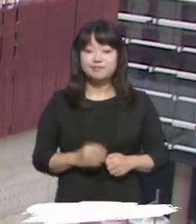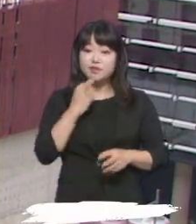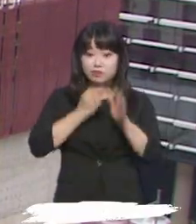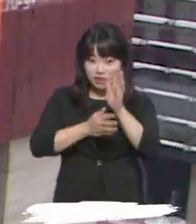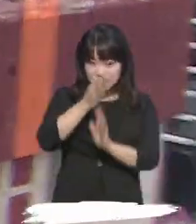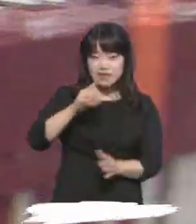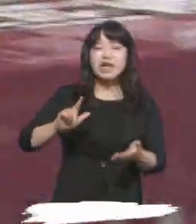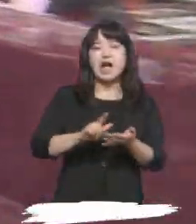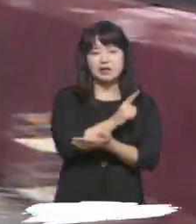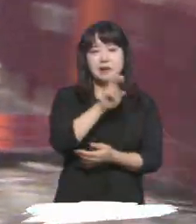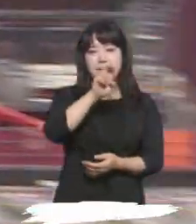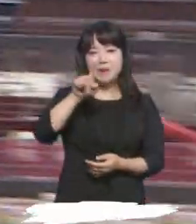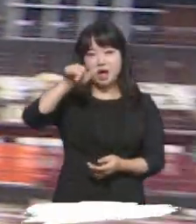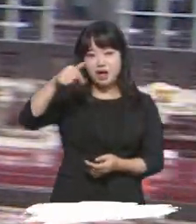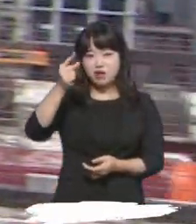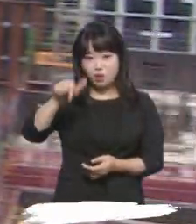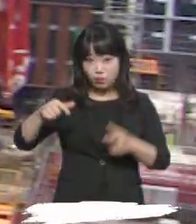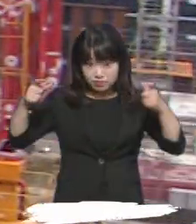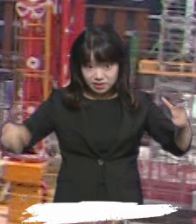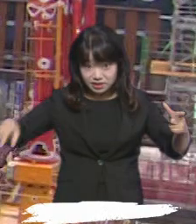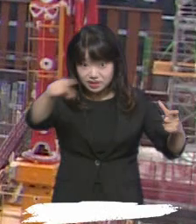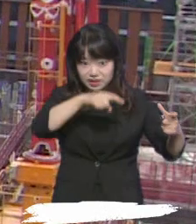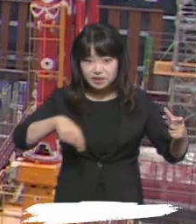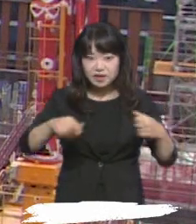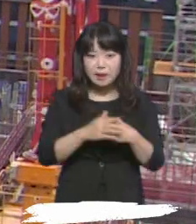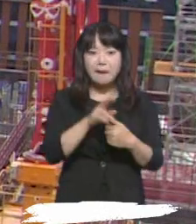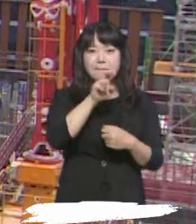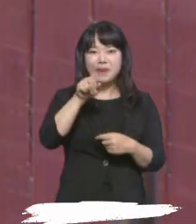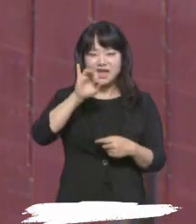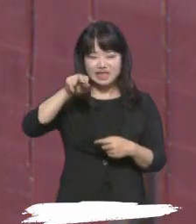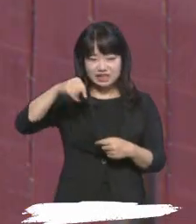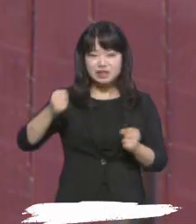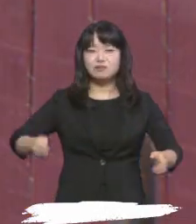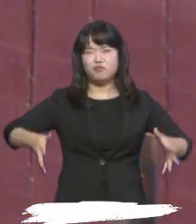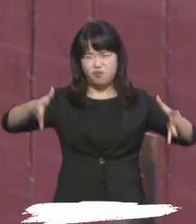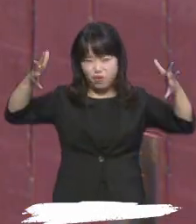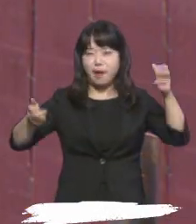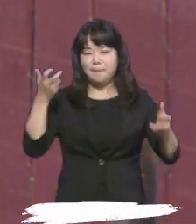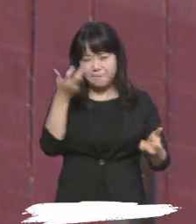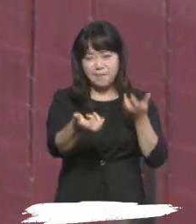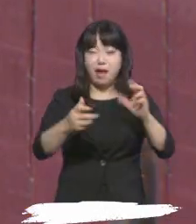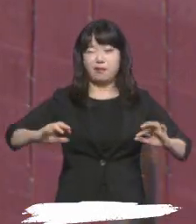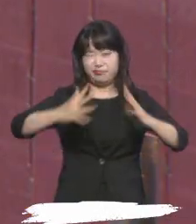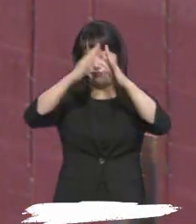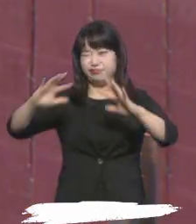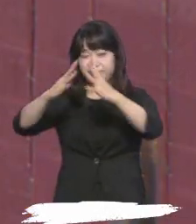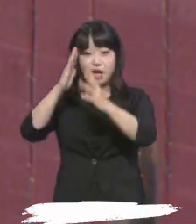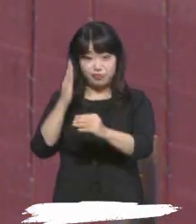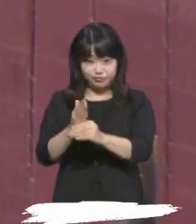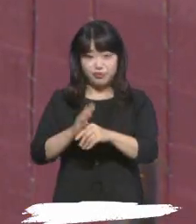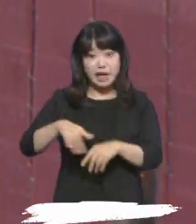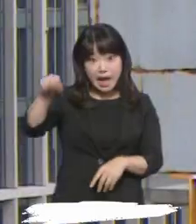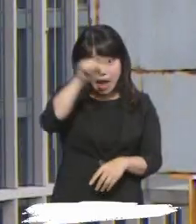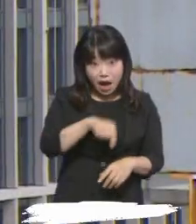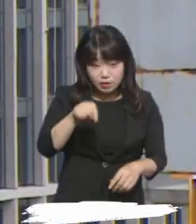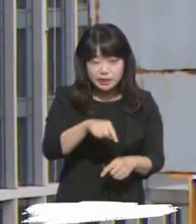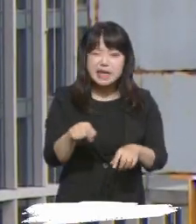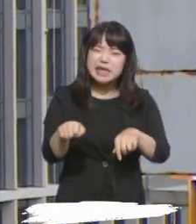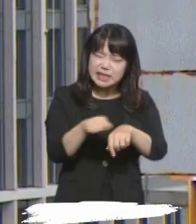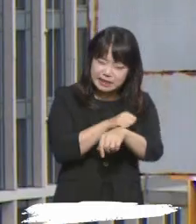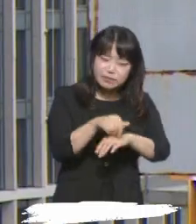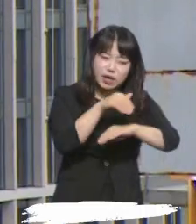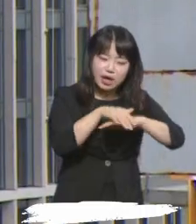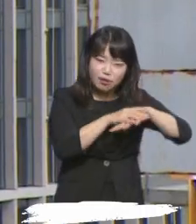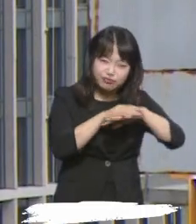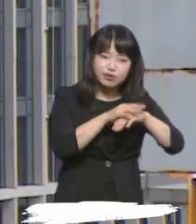서울시 강서구 마곡동 일대 마곡마이스 복합단지가 들어서는 곳입니다. 그 가운데